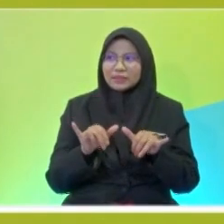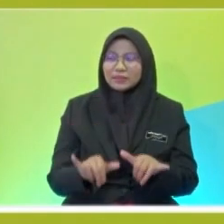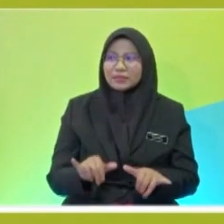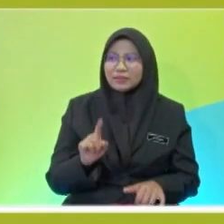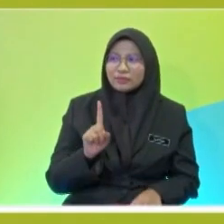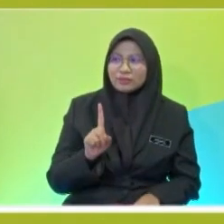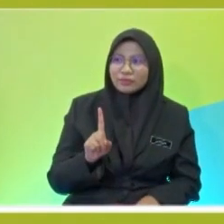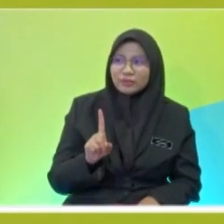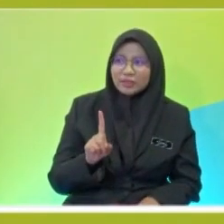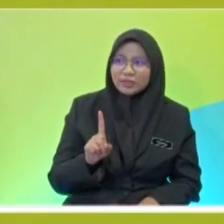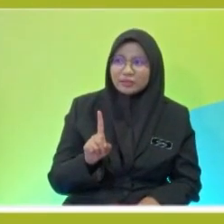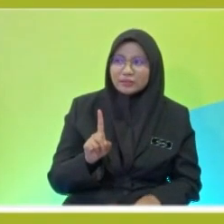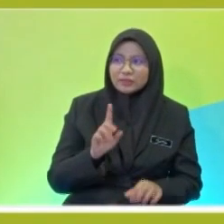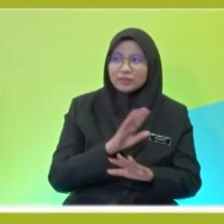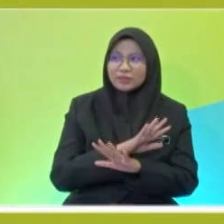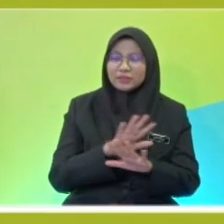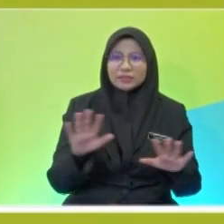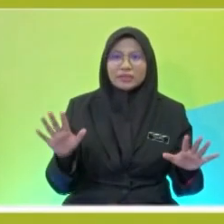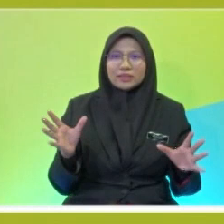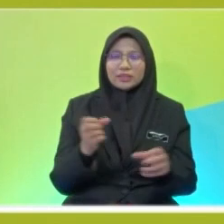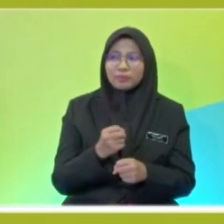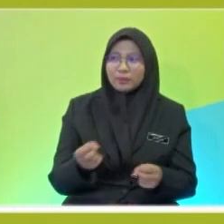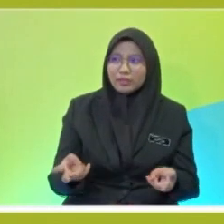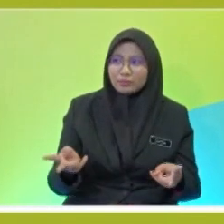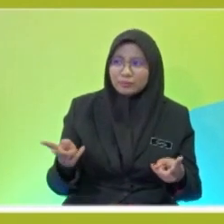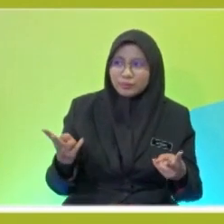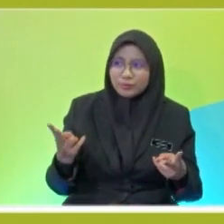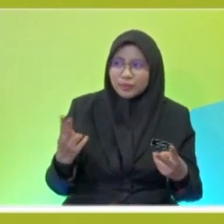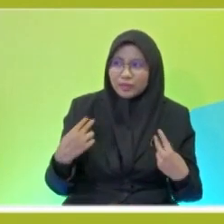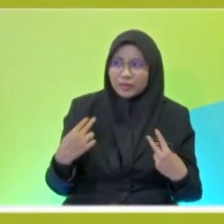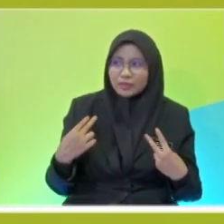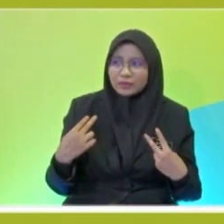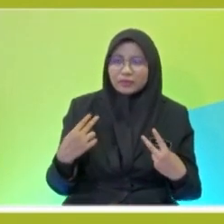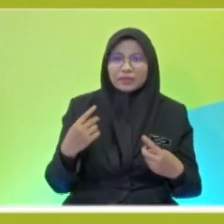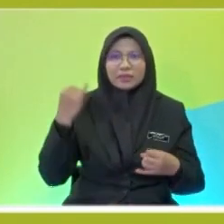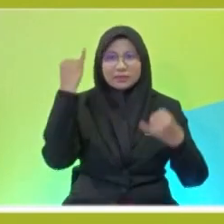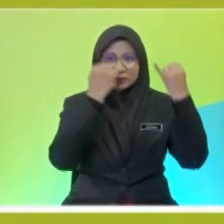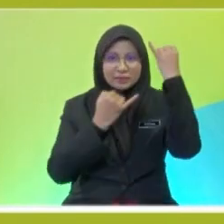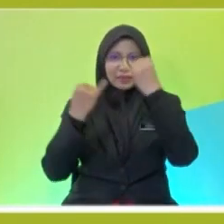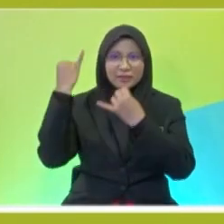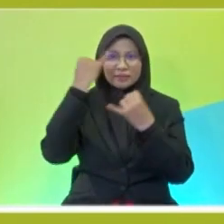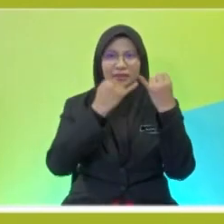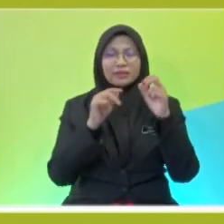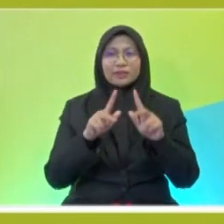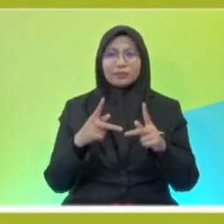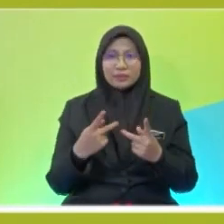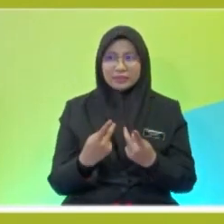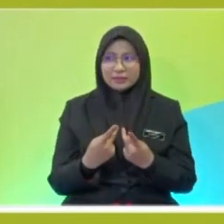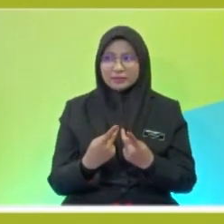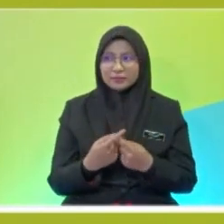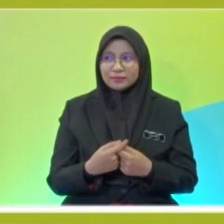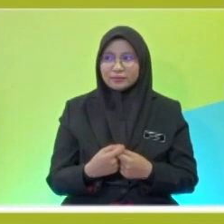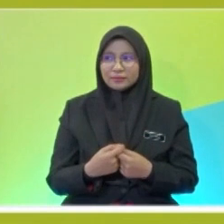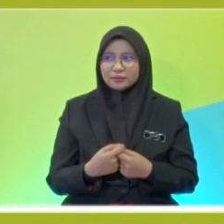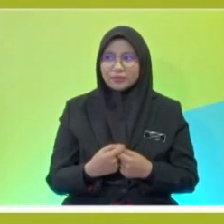boleh bersosial bisa menjadi tetangga mereka karena dijalankan ya kenduri Kendari tidak dapat dijalankan jadi menyebabkan